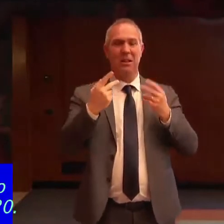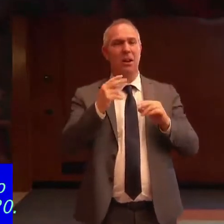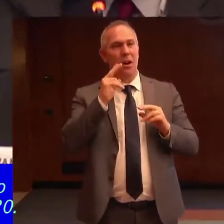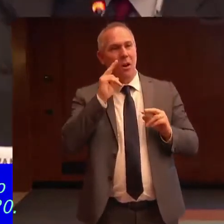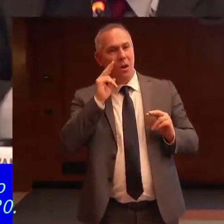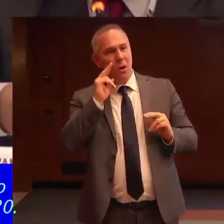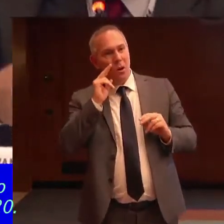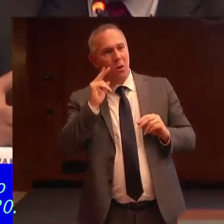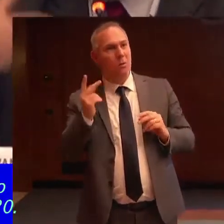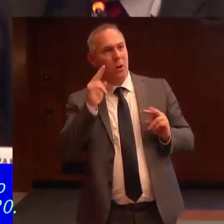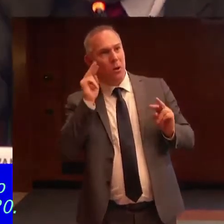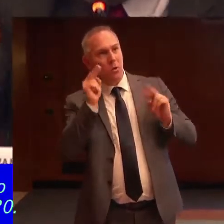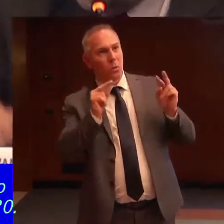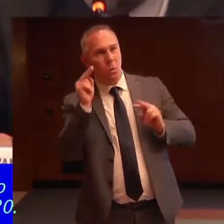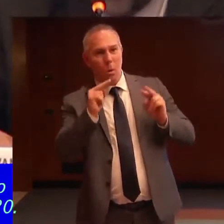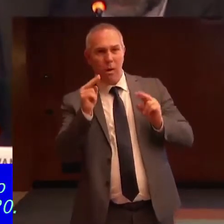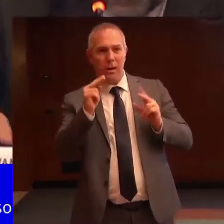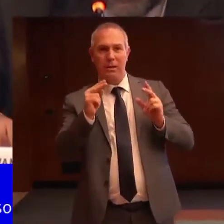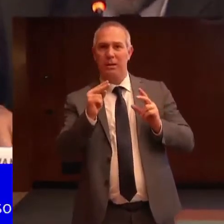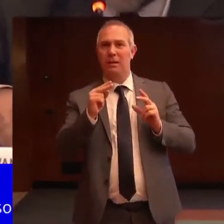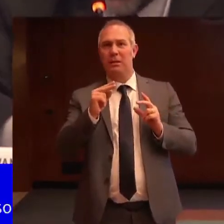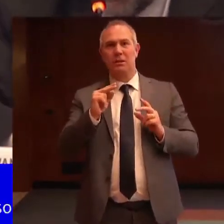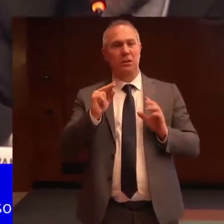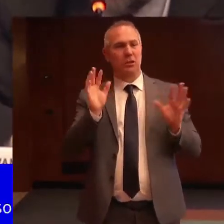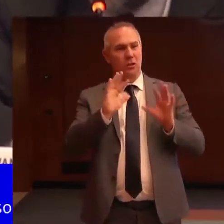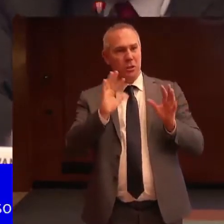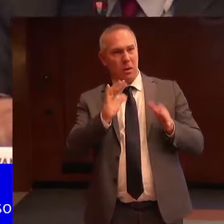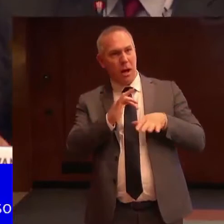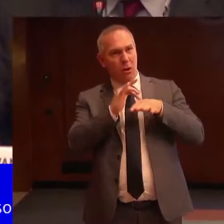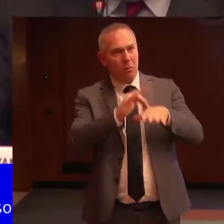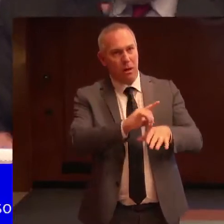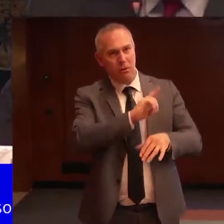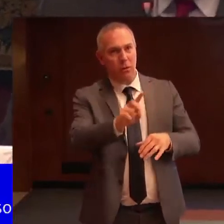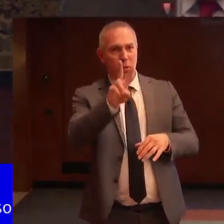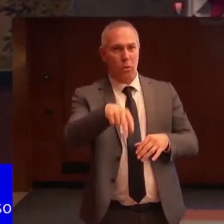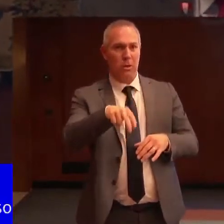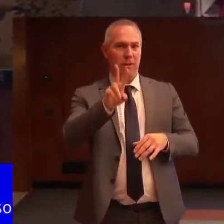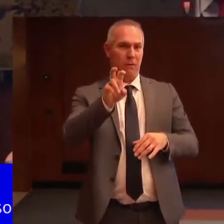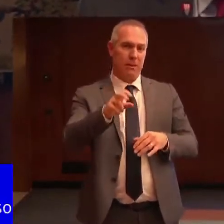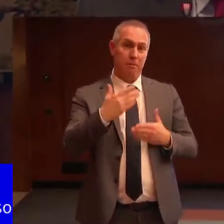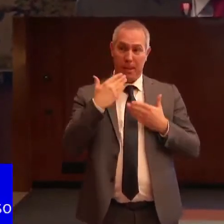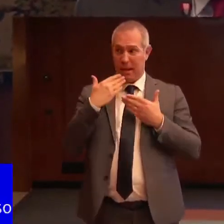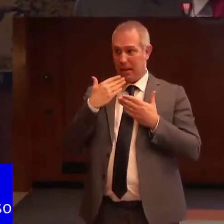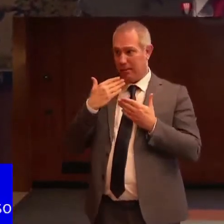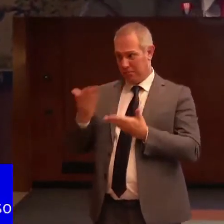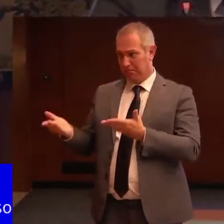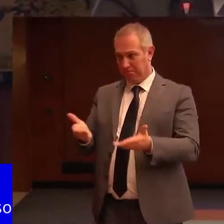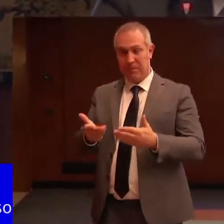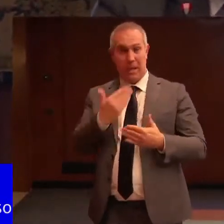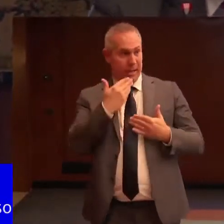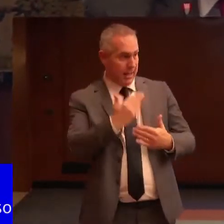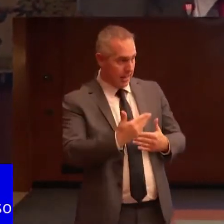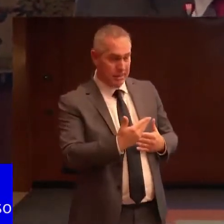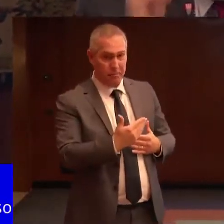hanno condotto a questo, diciamo, ormai 2020. Prego Giancarlo Zappoli. Grazie. Una premessa che va